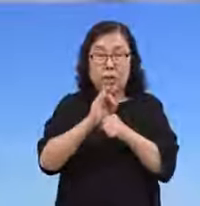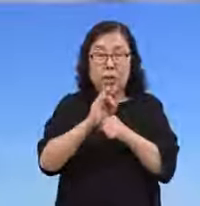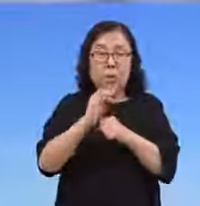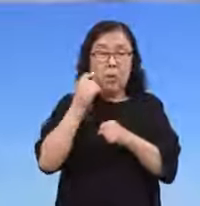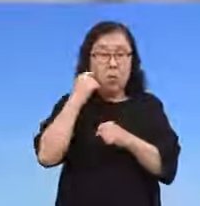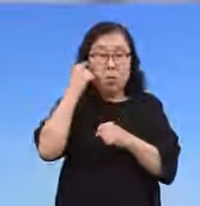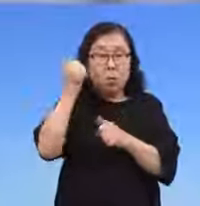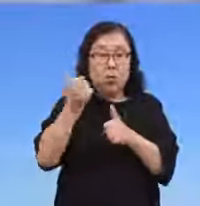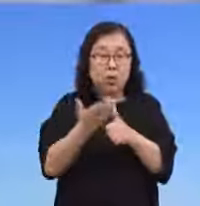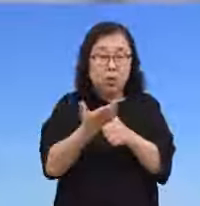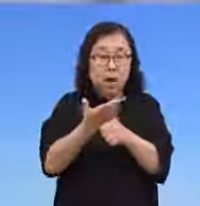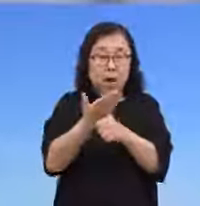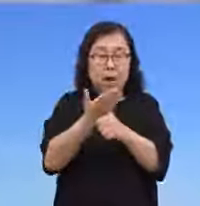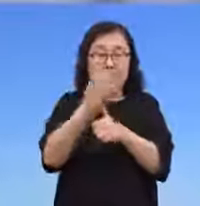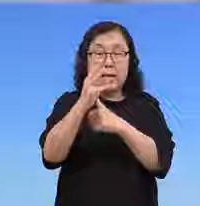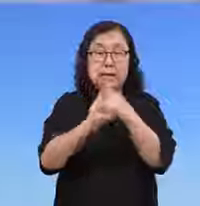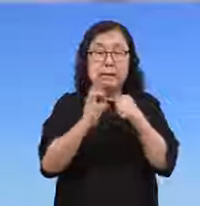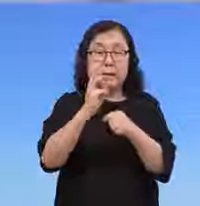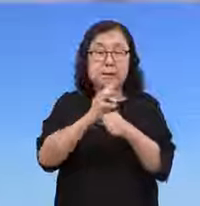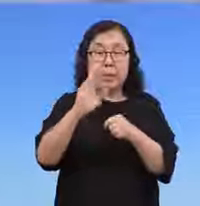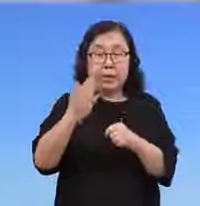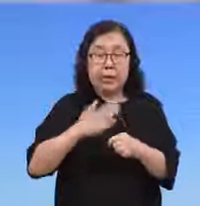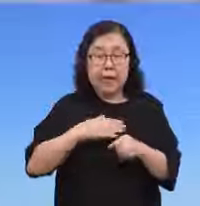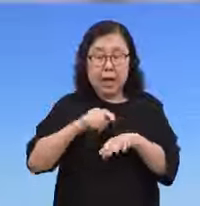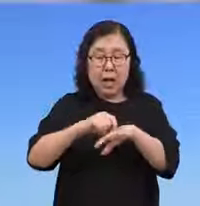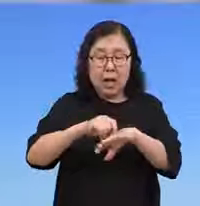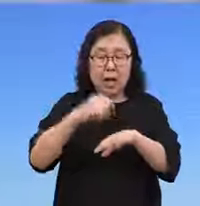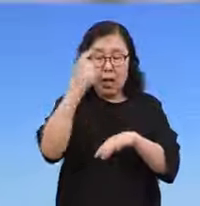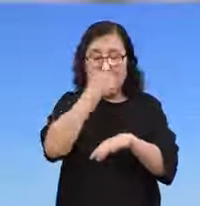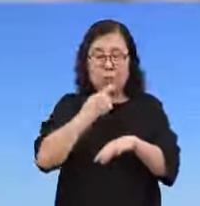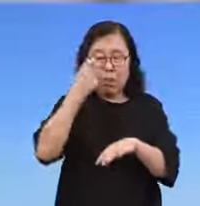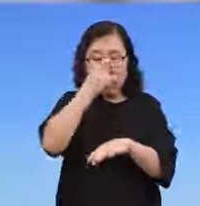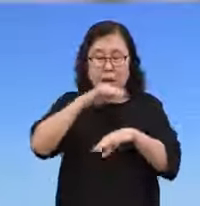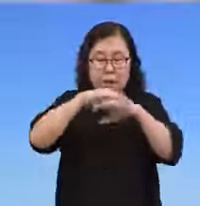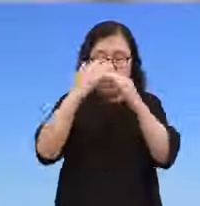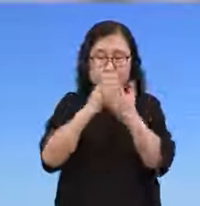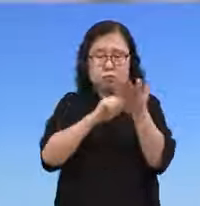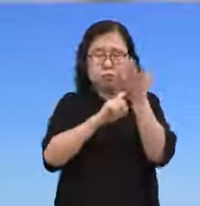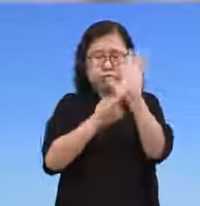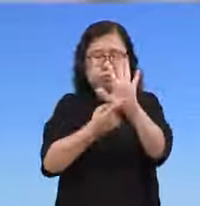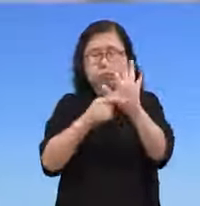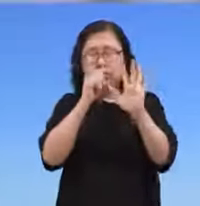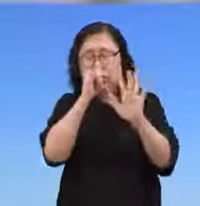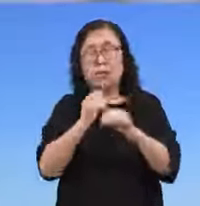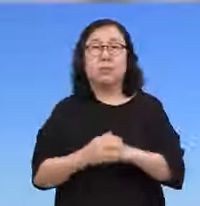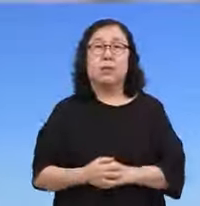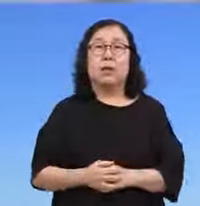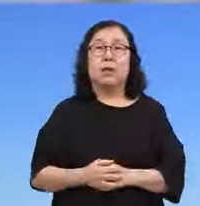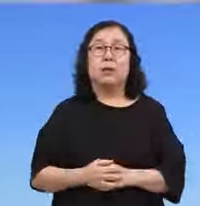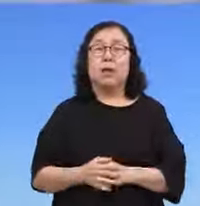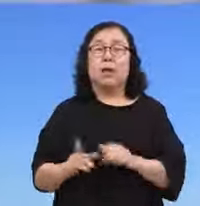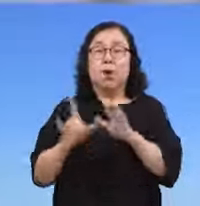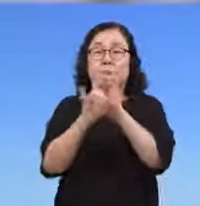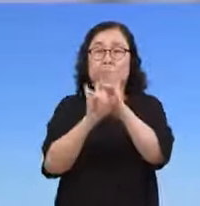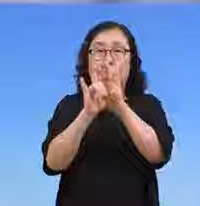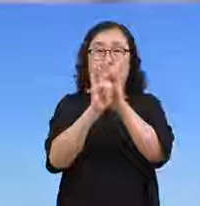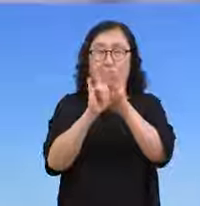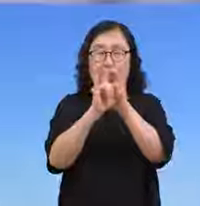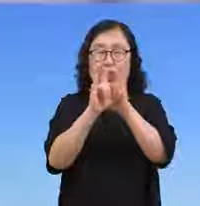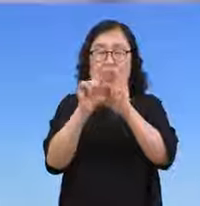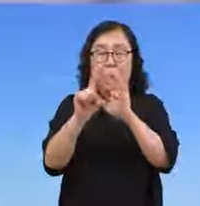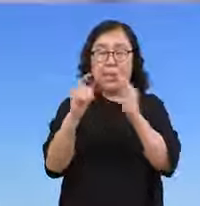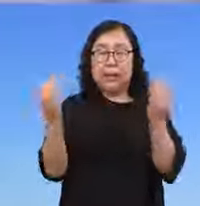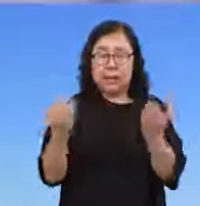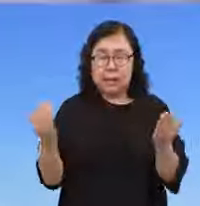제 민낯이 다 드러나고 있는데요. 그런가 하면은 오늘 이 본문을 가지고 제가 묵상하다가 보니까 여러분, 코로나19